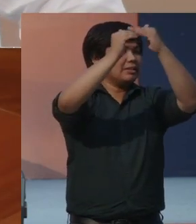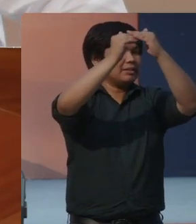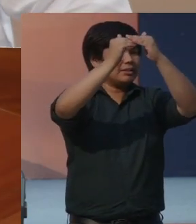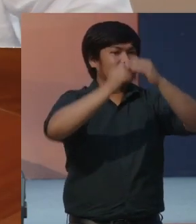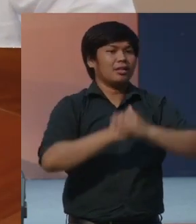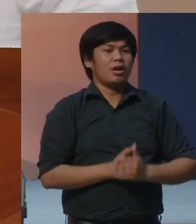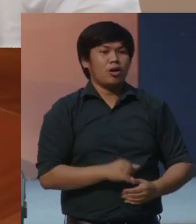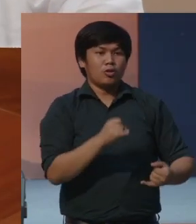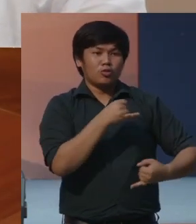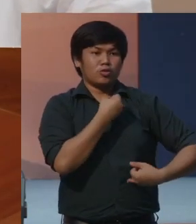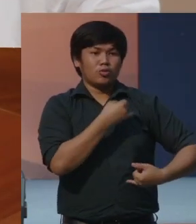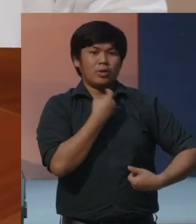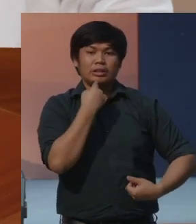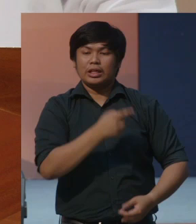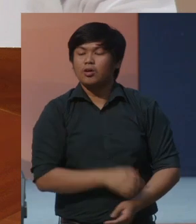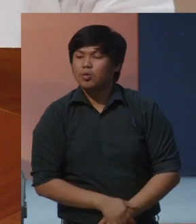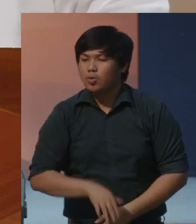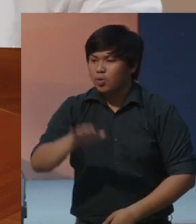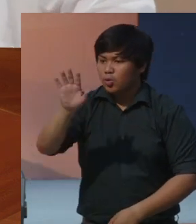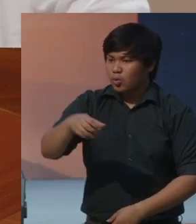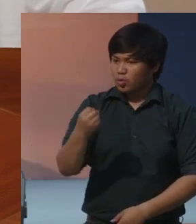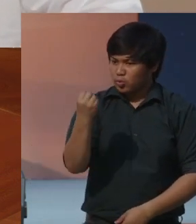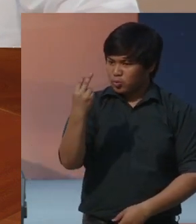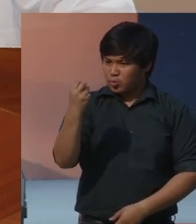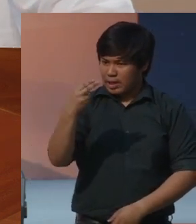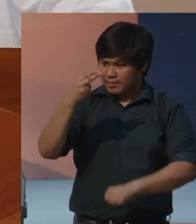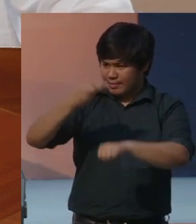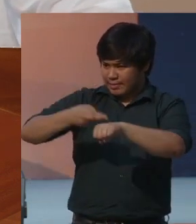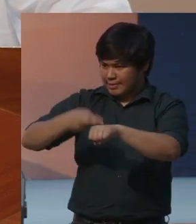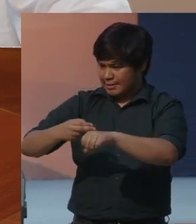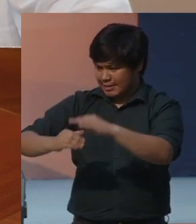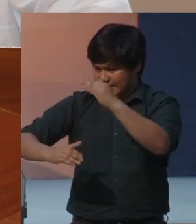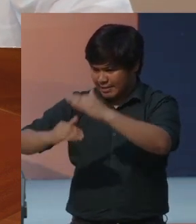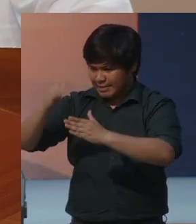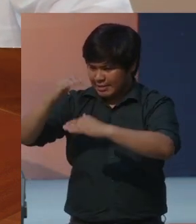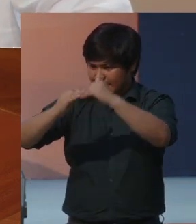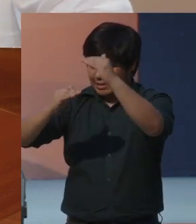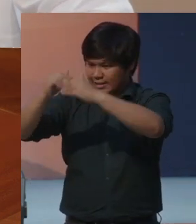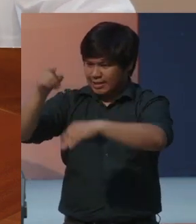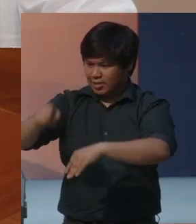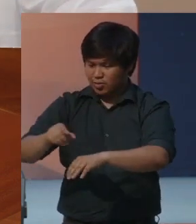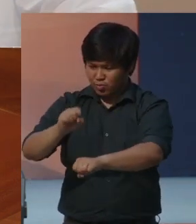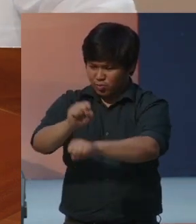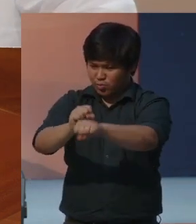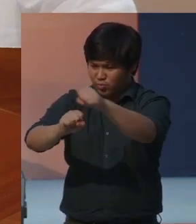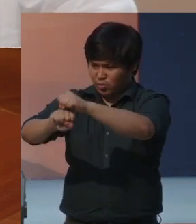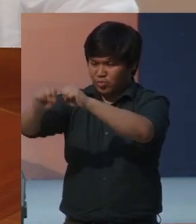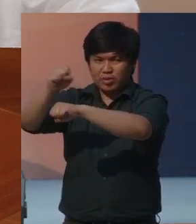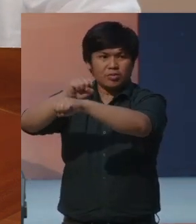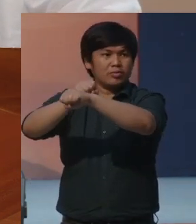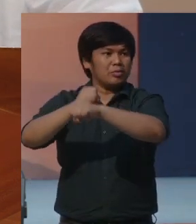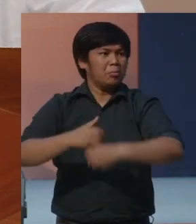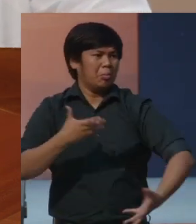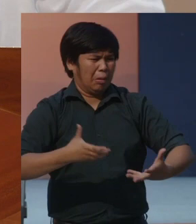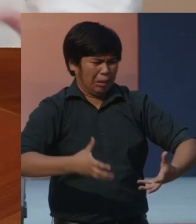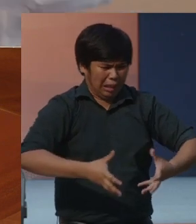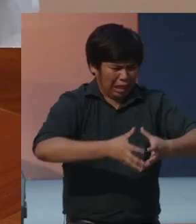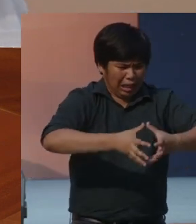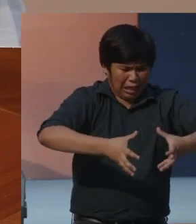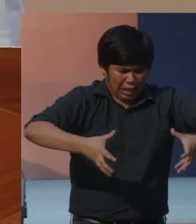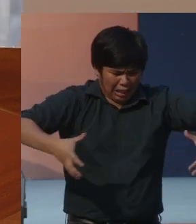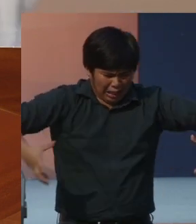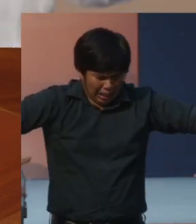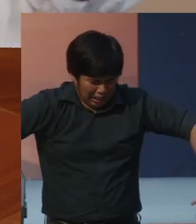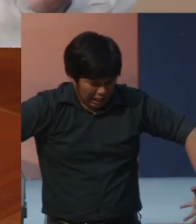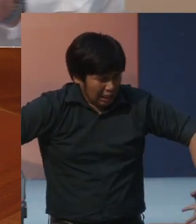Si Joshua, kumuha ng 12 stones, nilagay sa Gilgal. No? Siguro po hindi maliliit na stone yun.